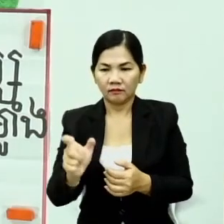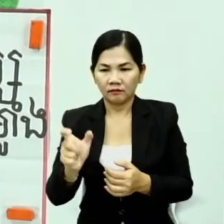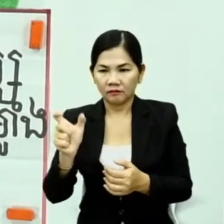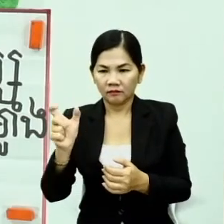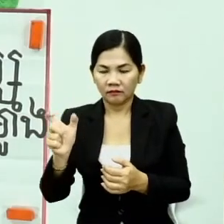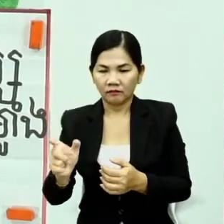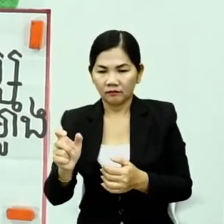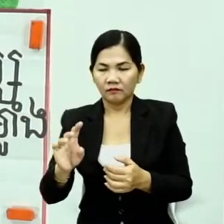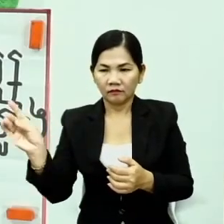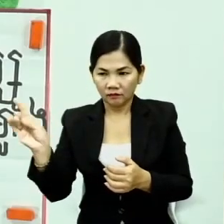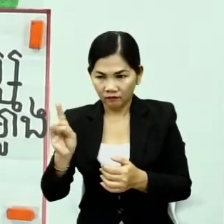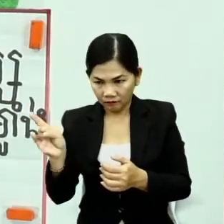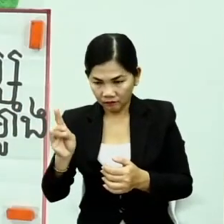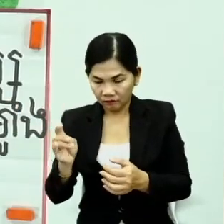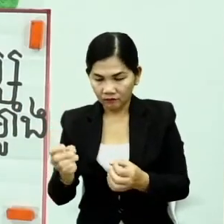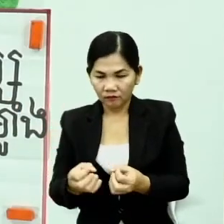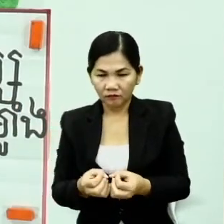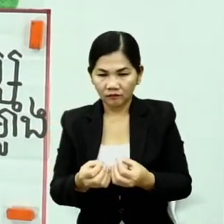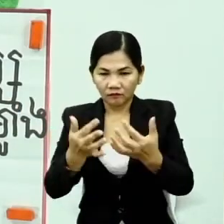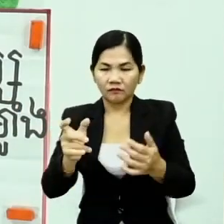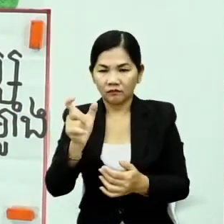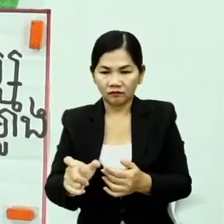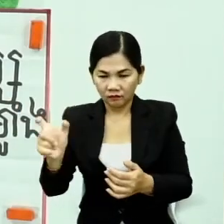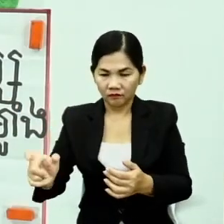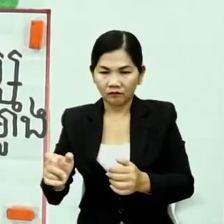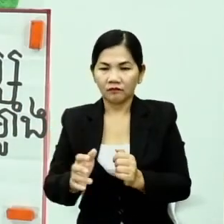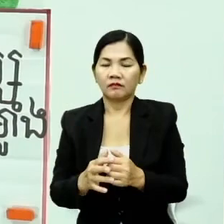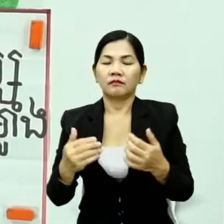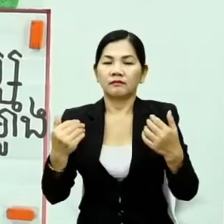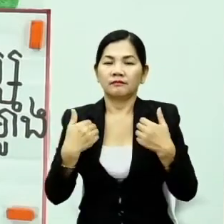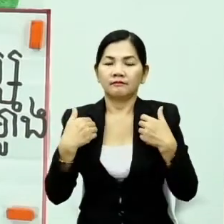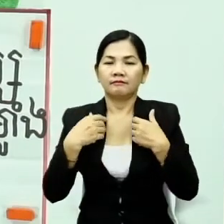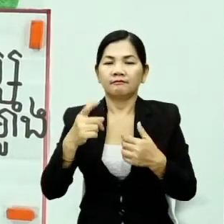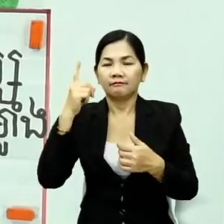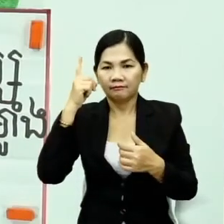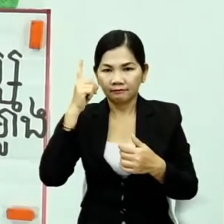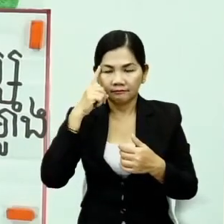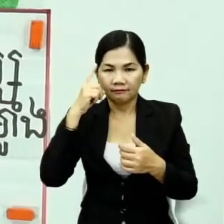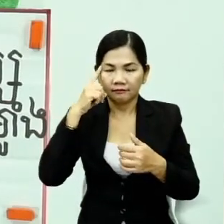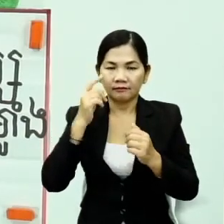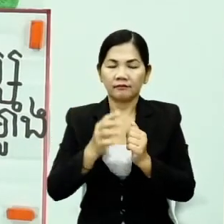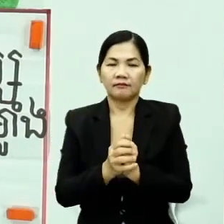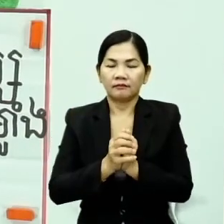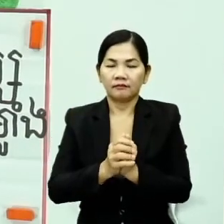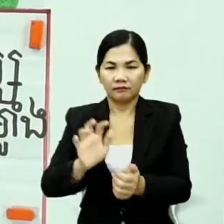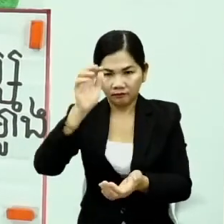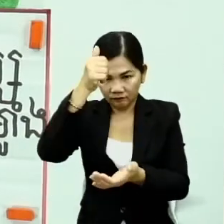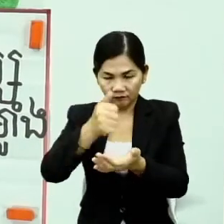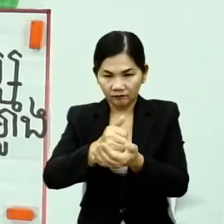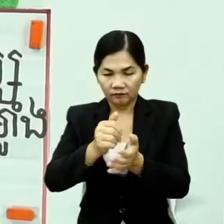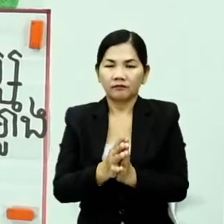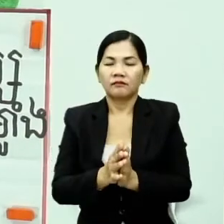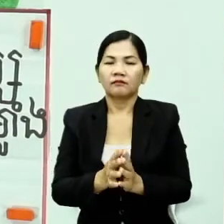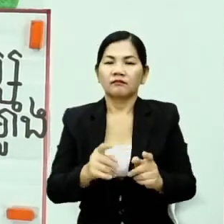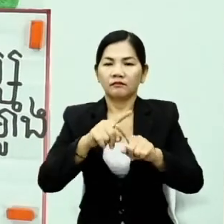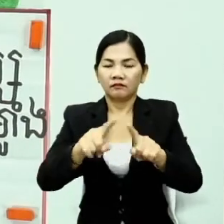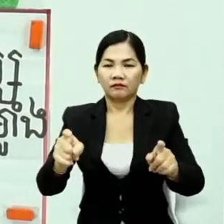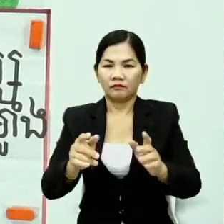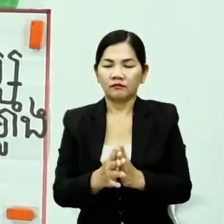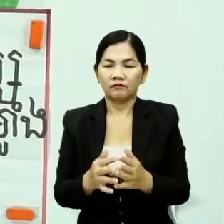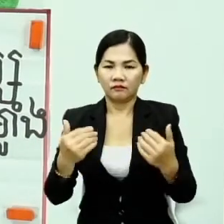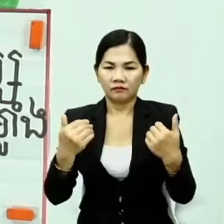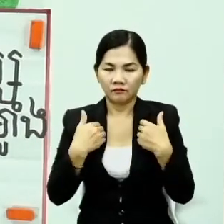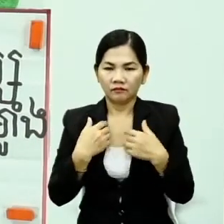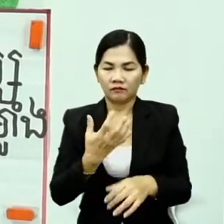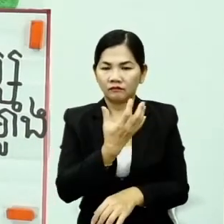sát mê bị giáo cha chả nát đó mà nụ dương hay con bằng đăng tha đọp giáo nó cứ miên ấy khá tiệt cha miên chia